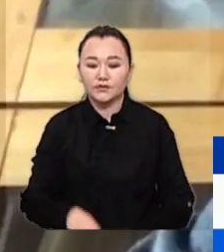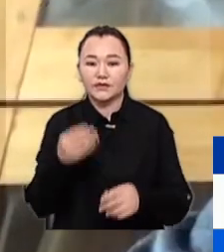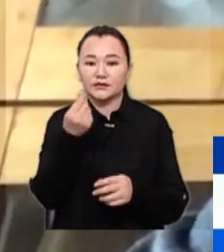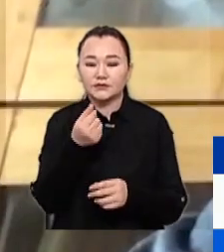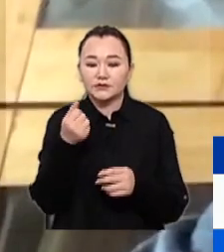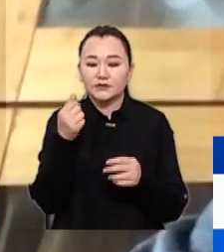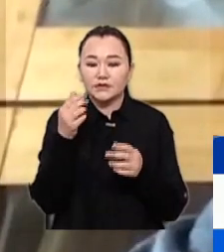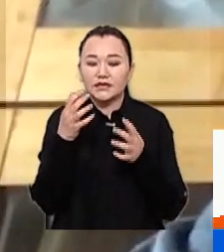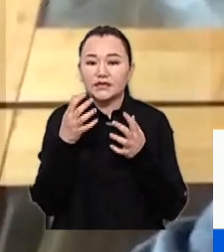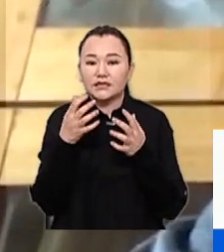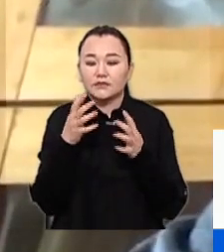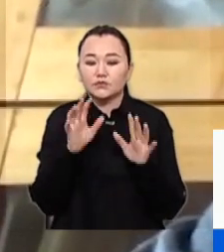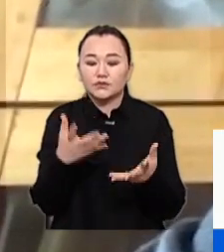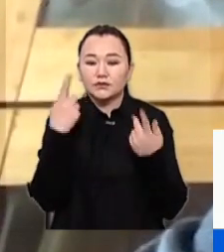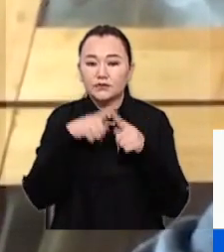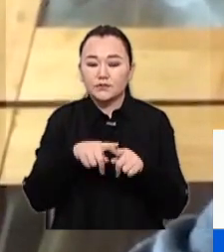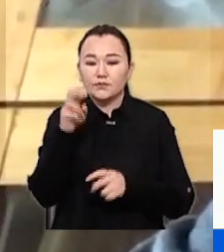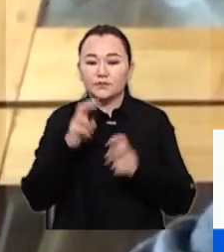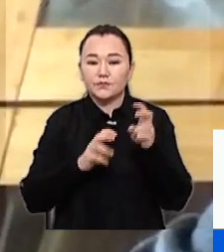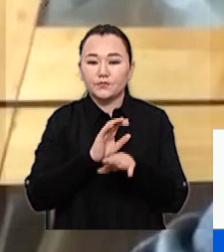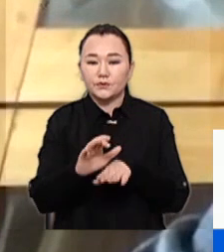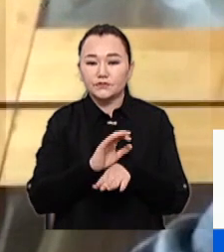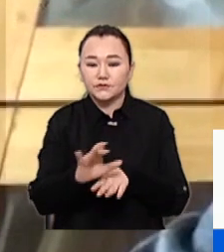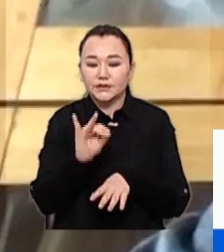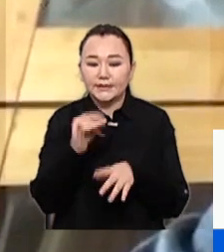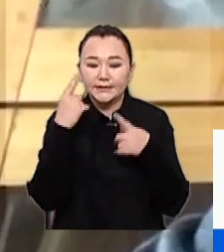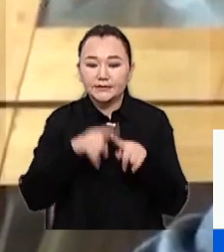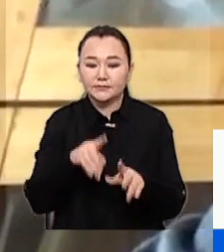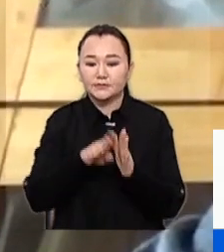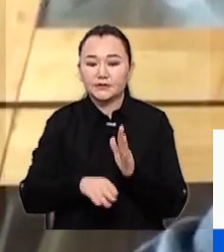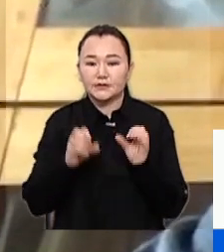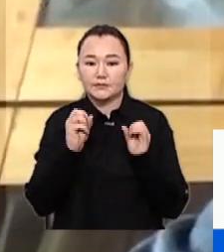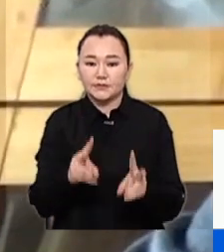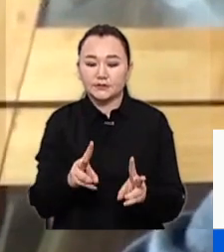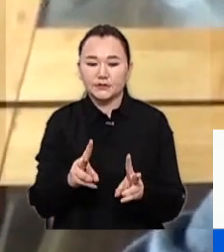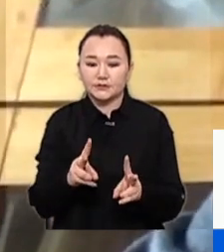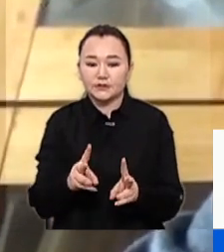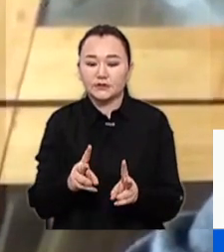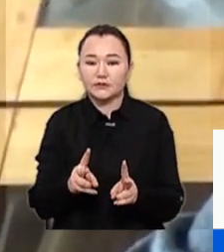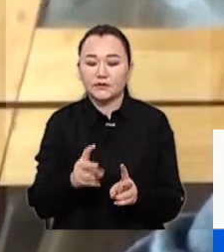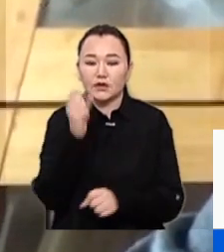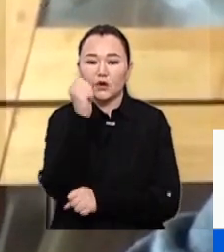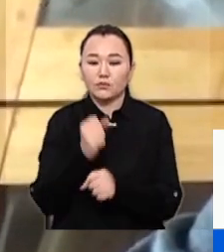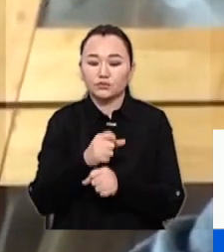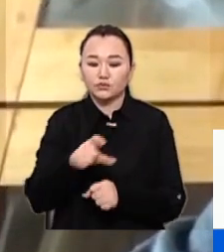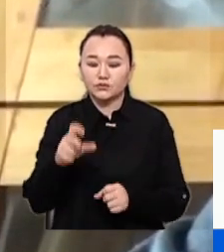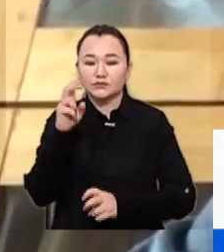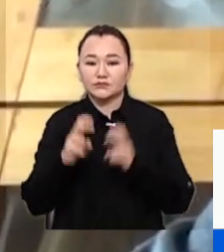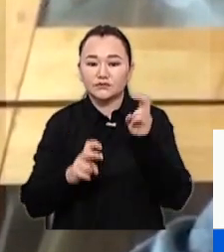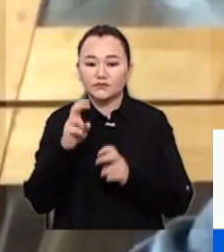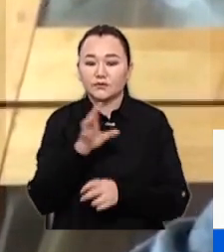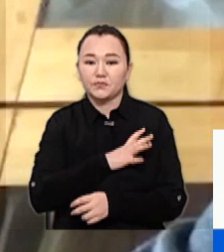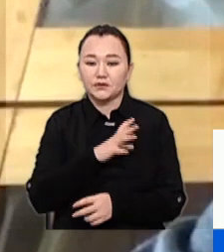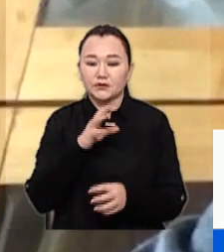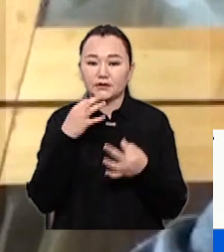Вследствие нарушений технологии производства, а также техники безопасности, работниками завода